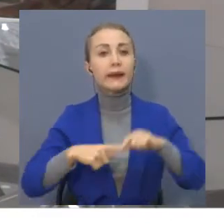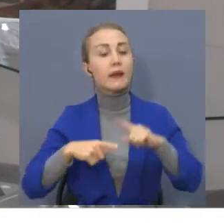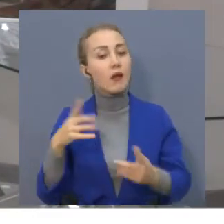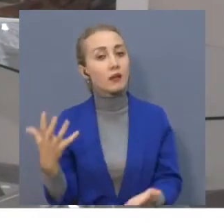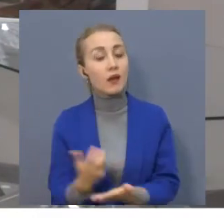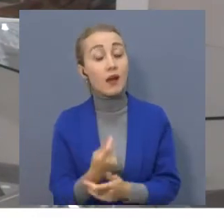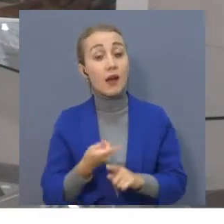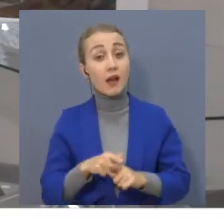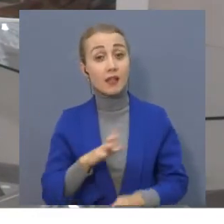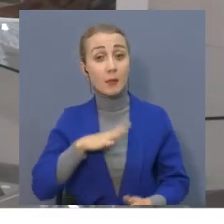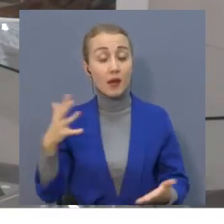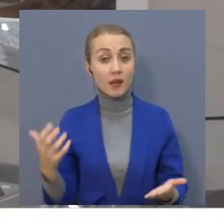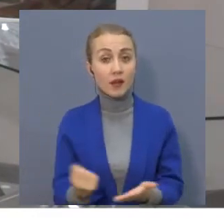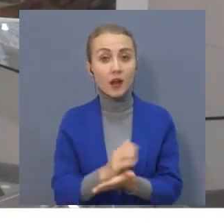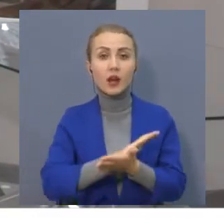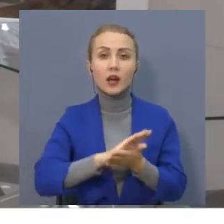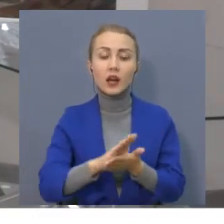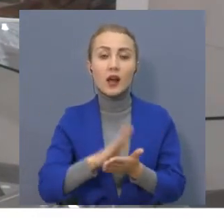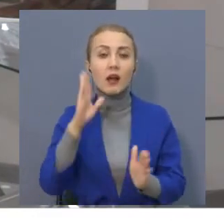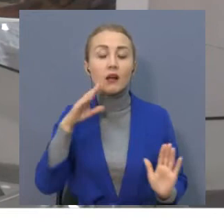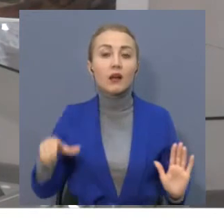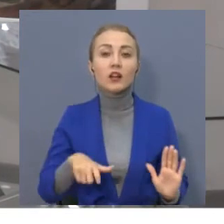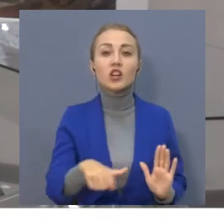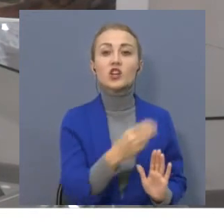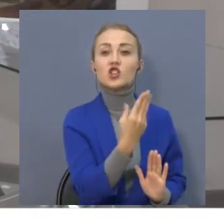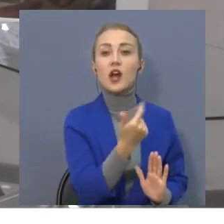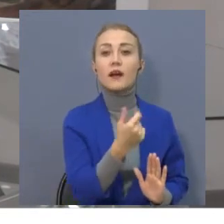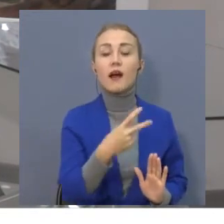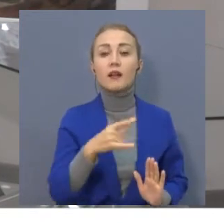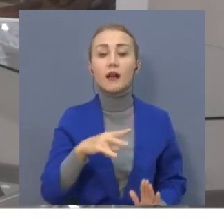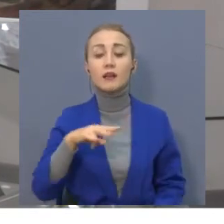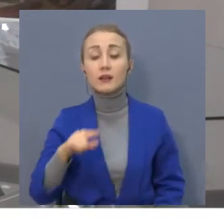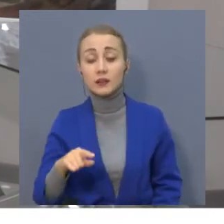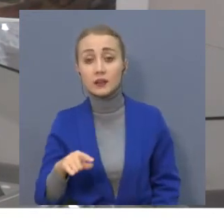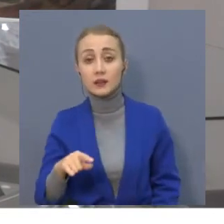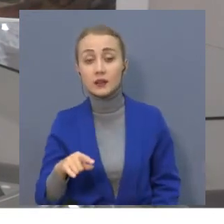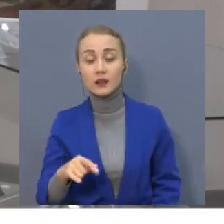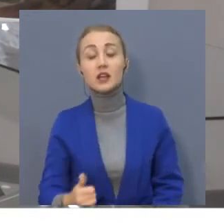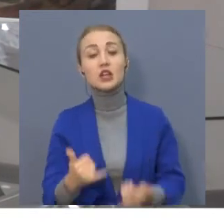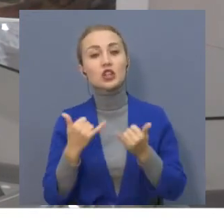қана осындай кезде ғана анықталады. Бұл анықталған себебі Шағалы өзені